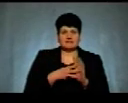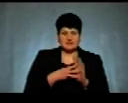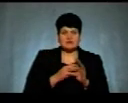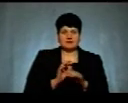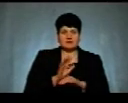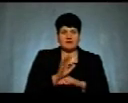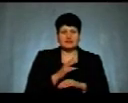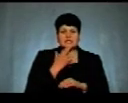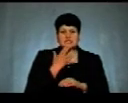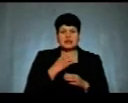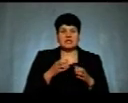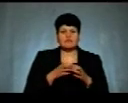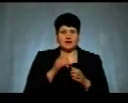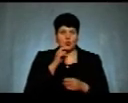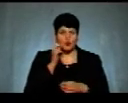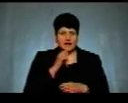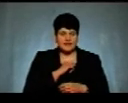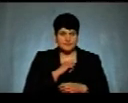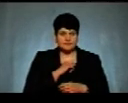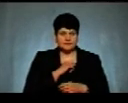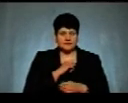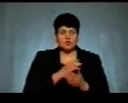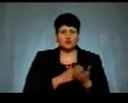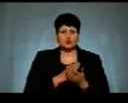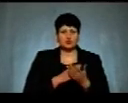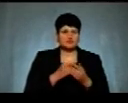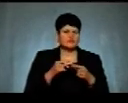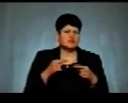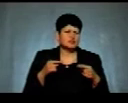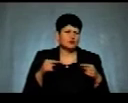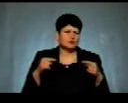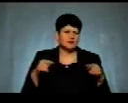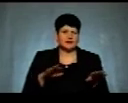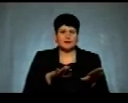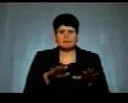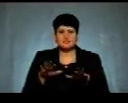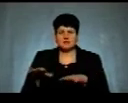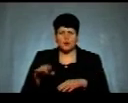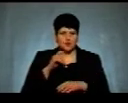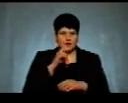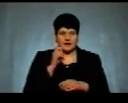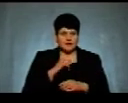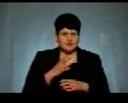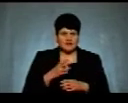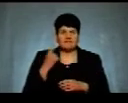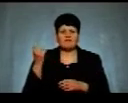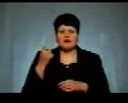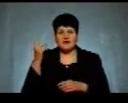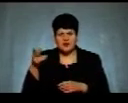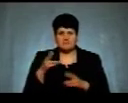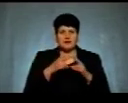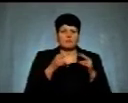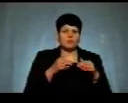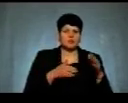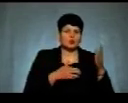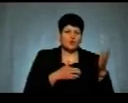до Національної гвардії України. Служать у різноманітних місцях України, і в Харкові, і в